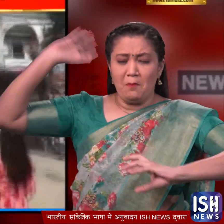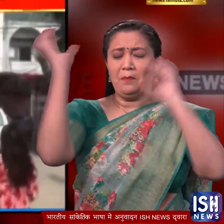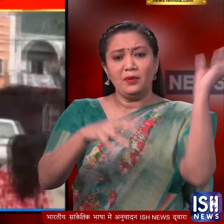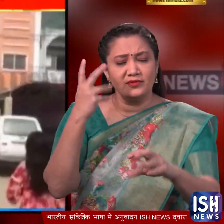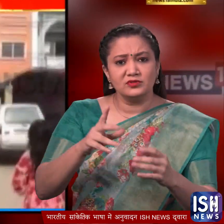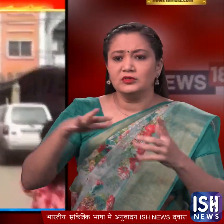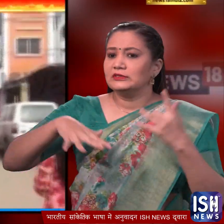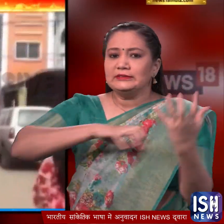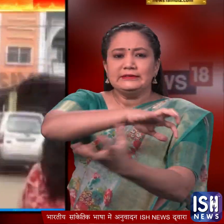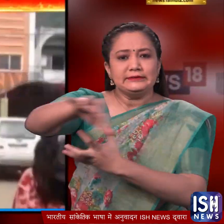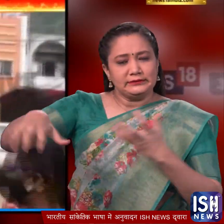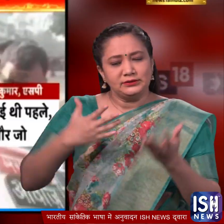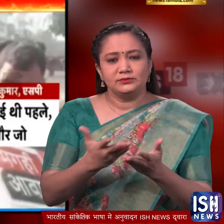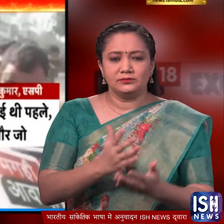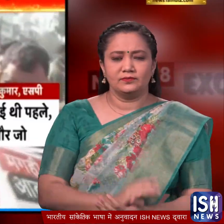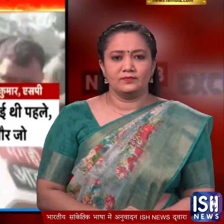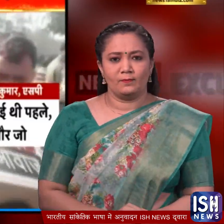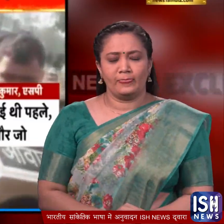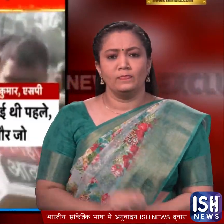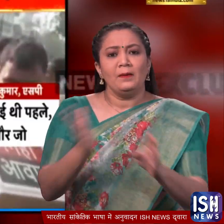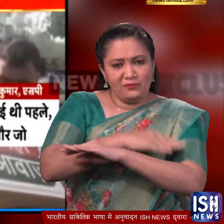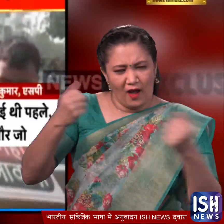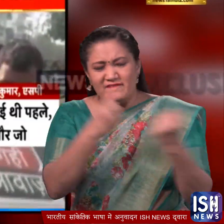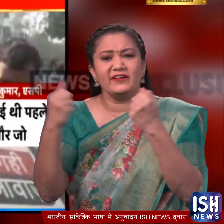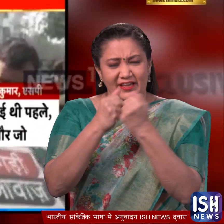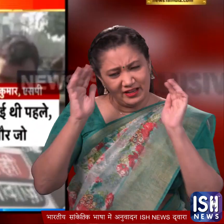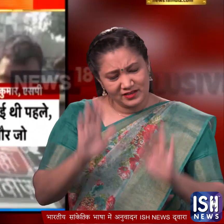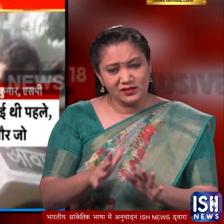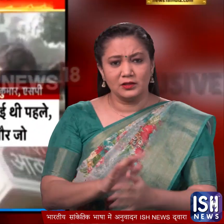शुरू कर दिया, जिससे वहां अफरा तफरी मच गई। बसाबसी हुई थी पहले,